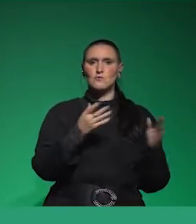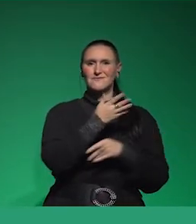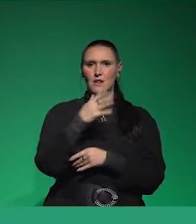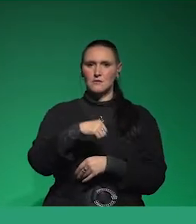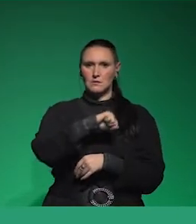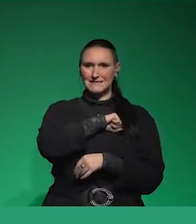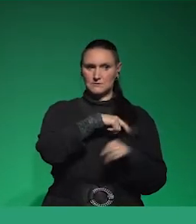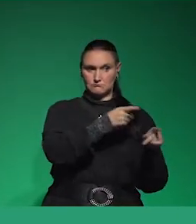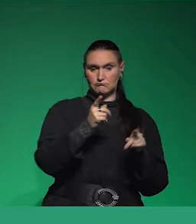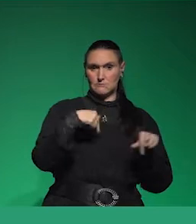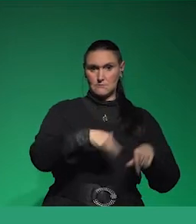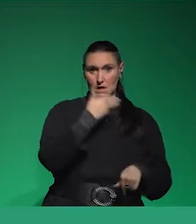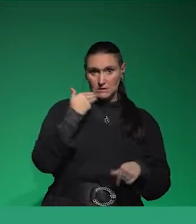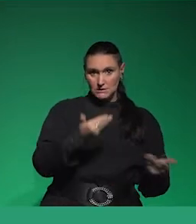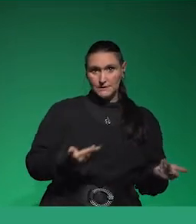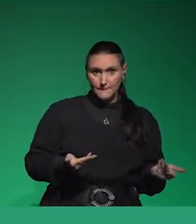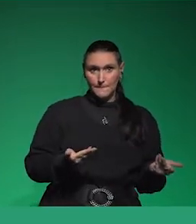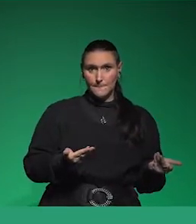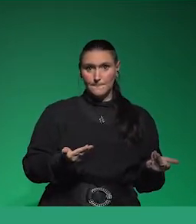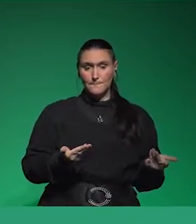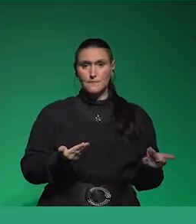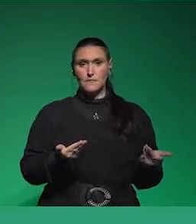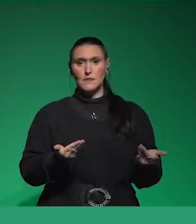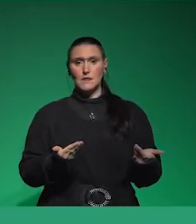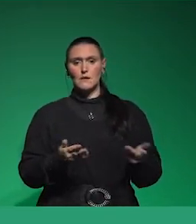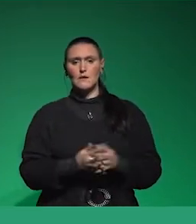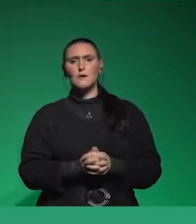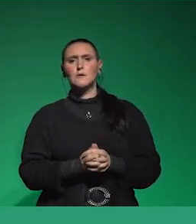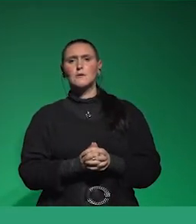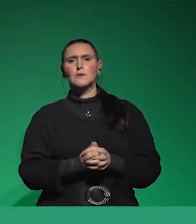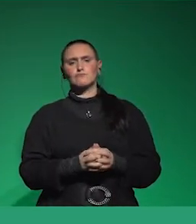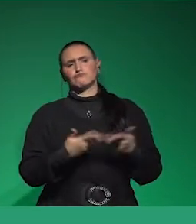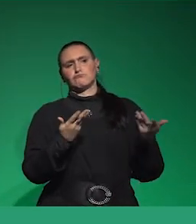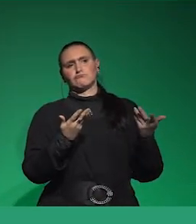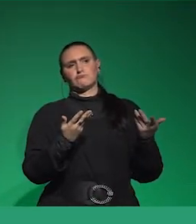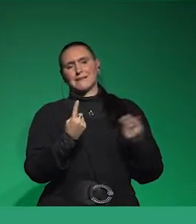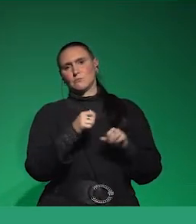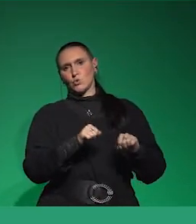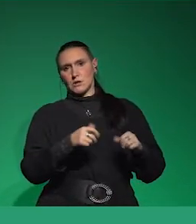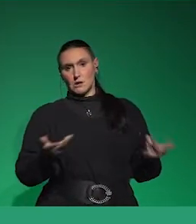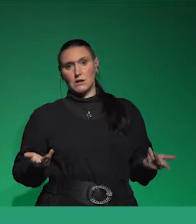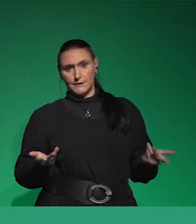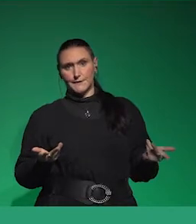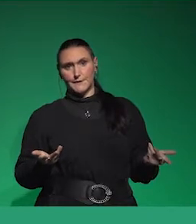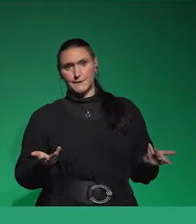natürlich einfach sehr wichtig als Möglichkeit,